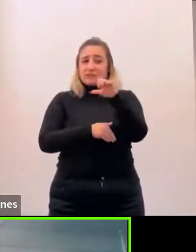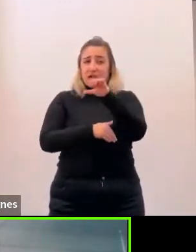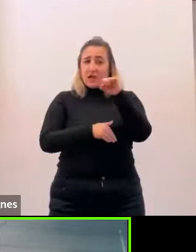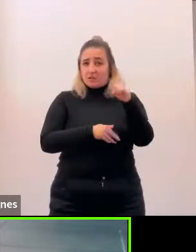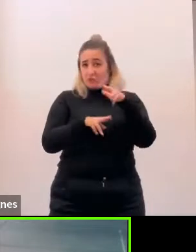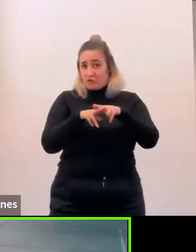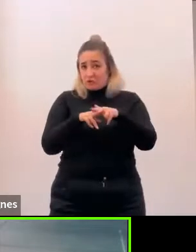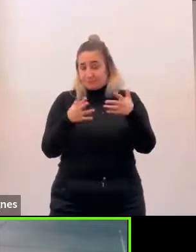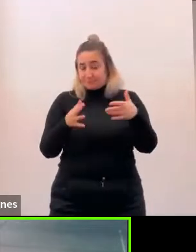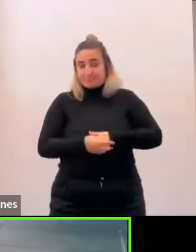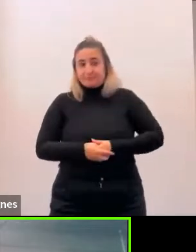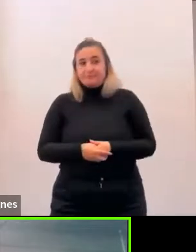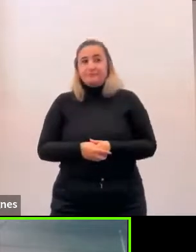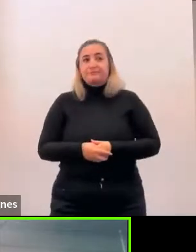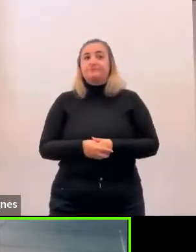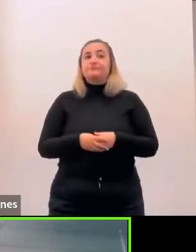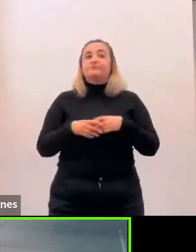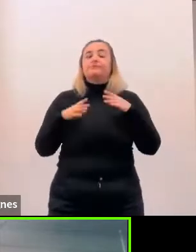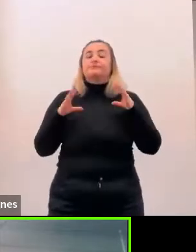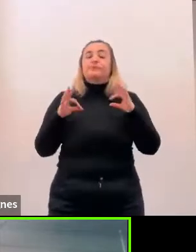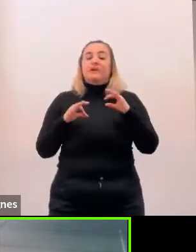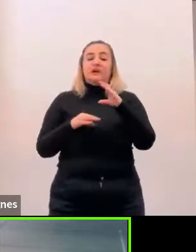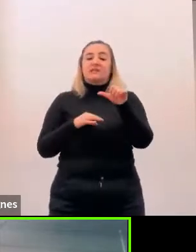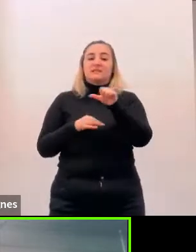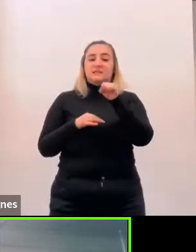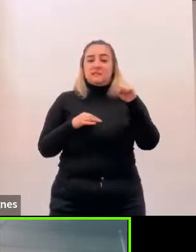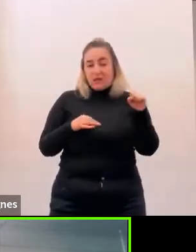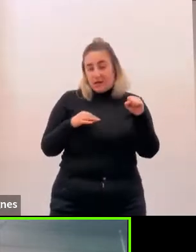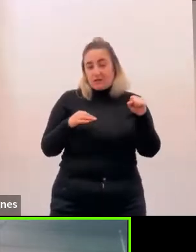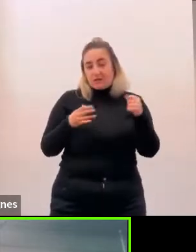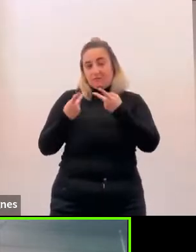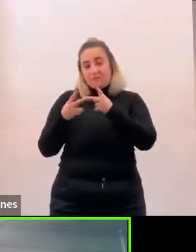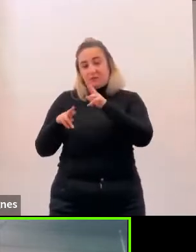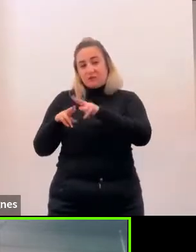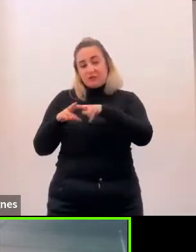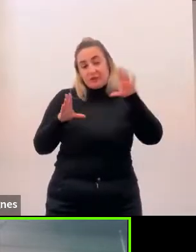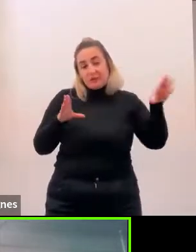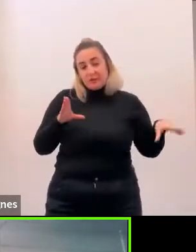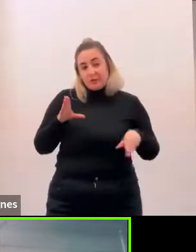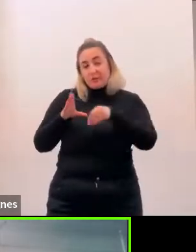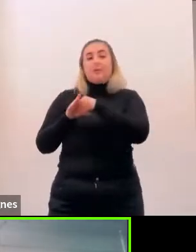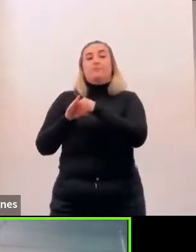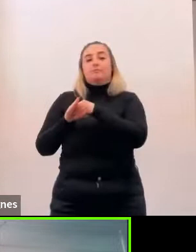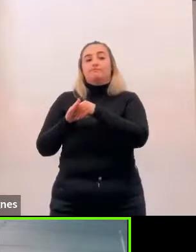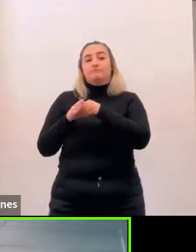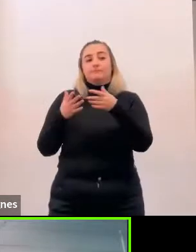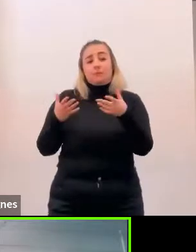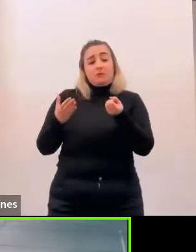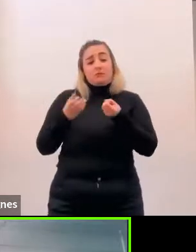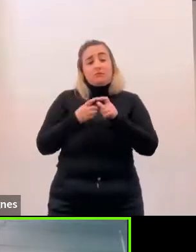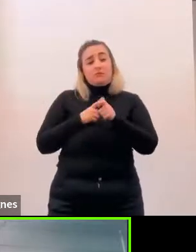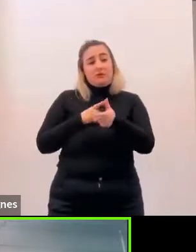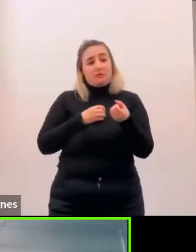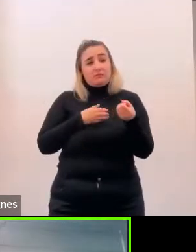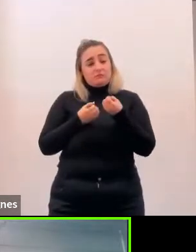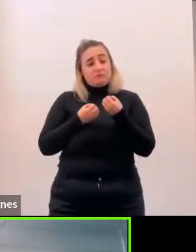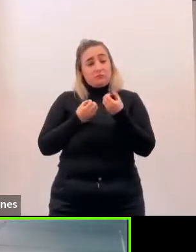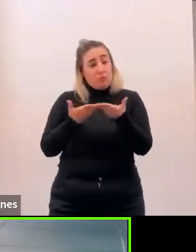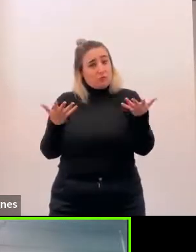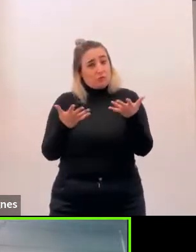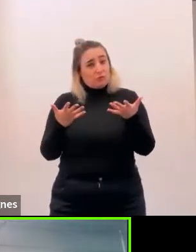l'ensemble des activités du pôle petite enfance du CCAS par la ville va permettre de créer une véritable logique de